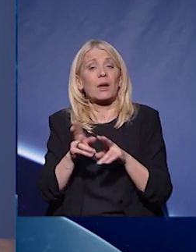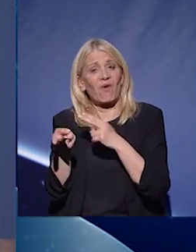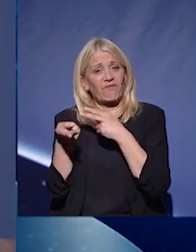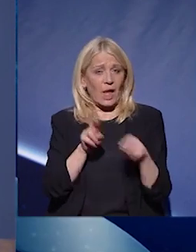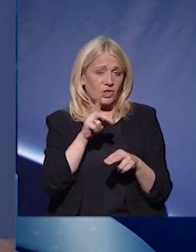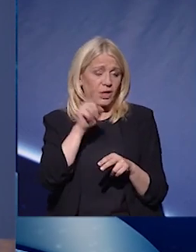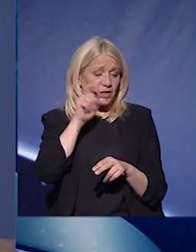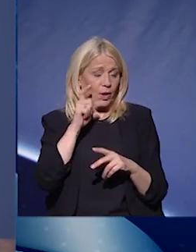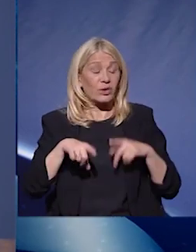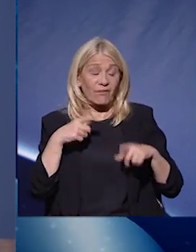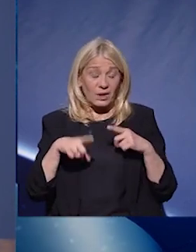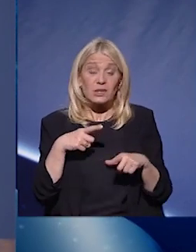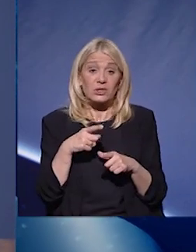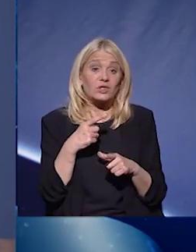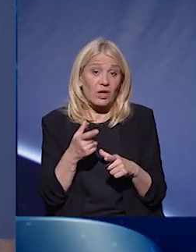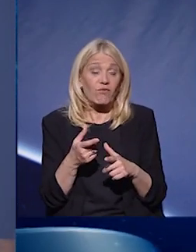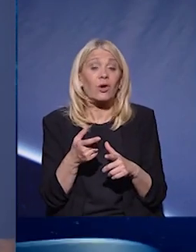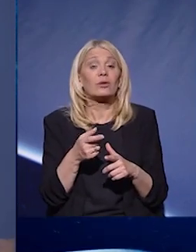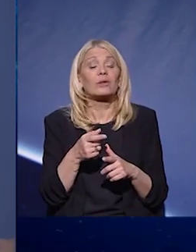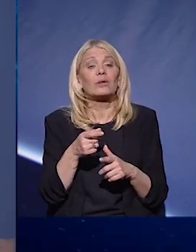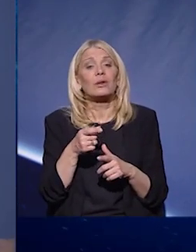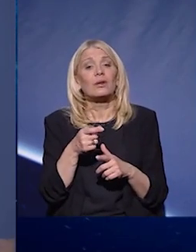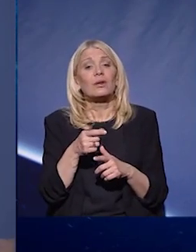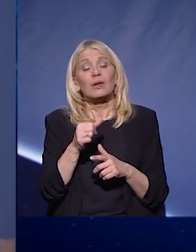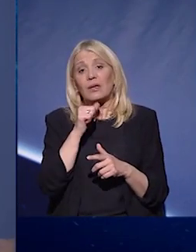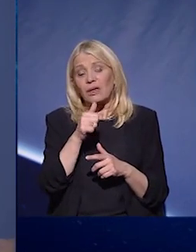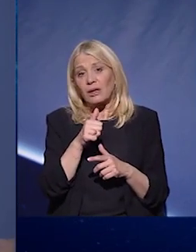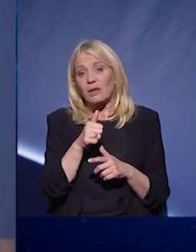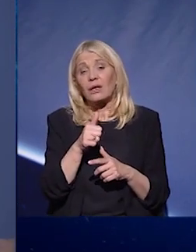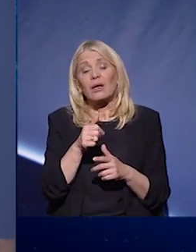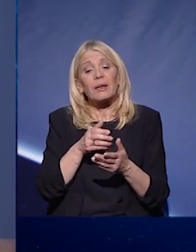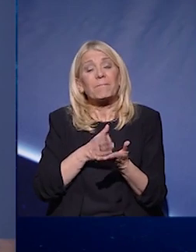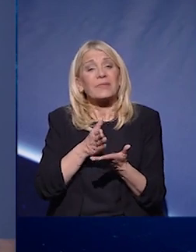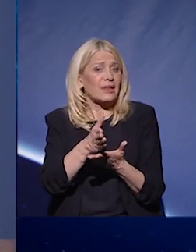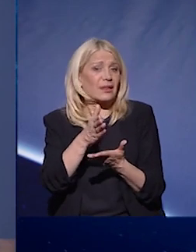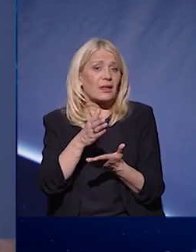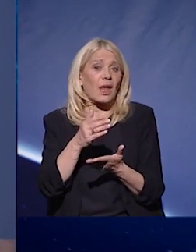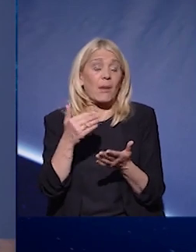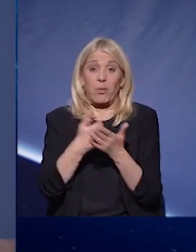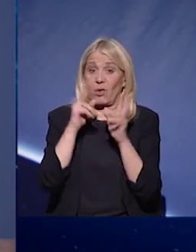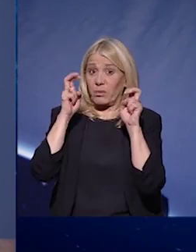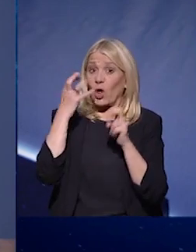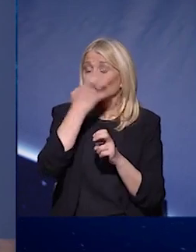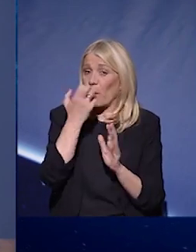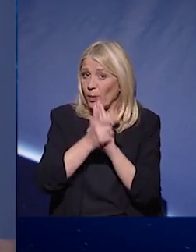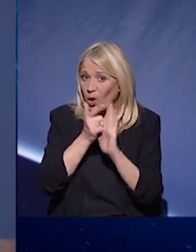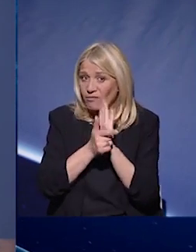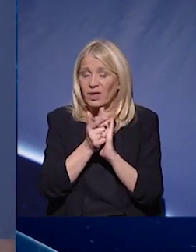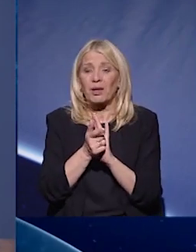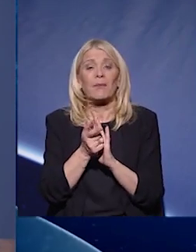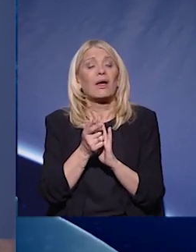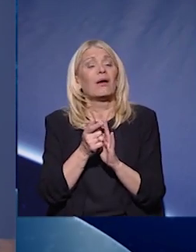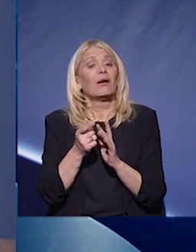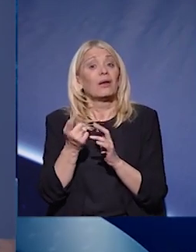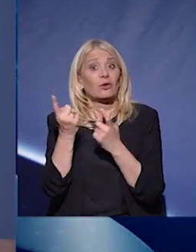vraćene u svakodnevne životne tokove. I ide opet napominjamo, toplo vreme, ide